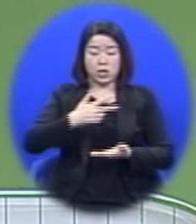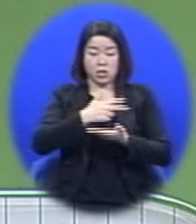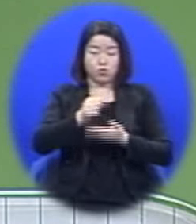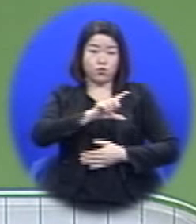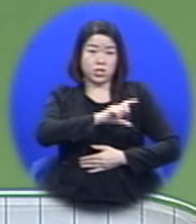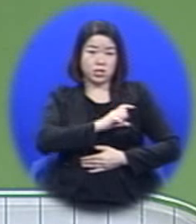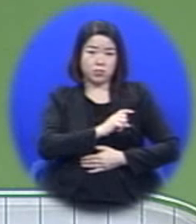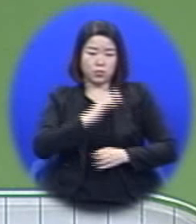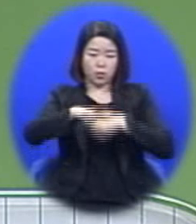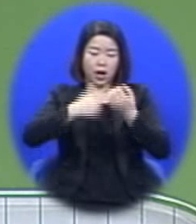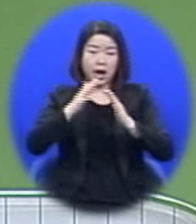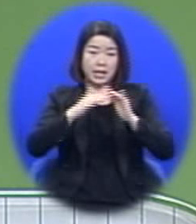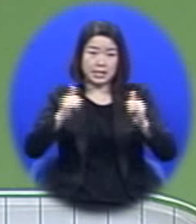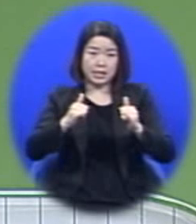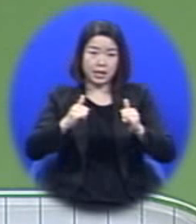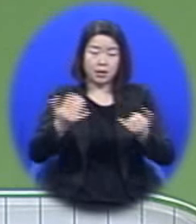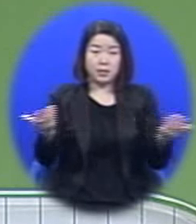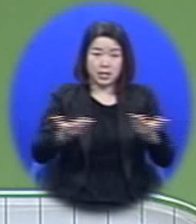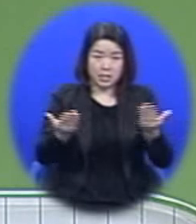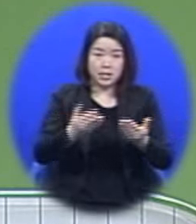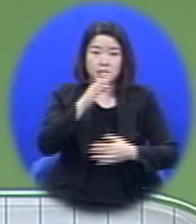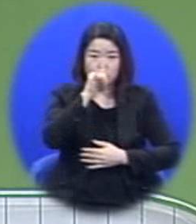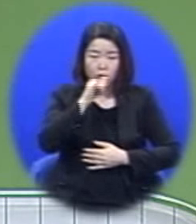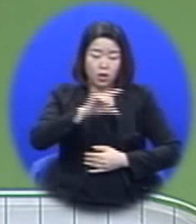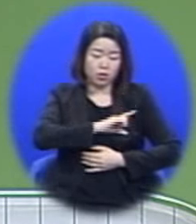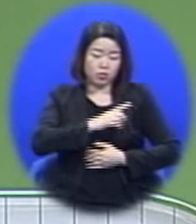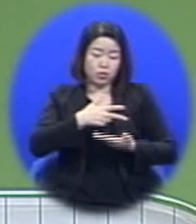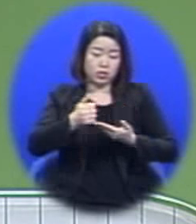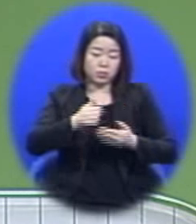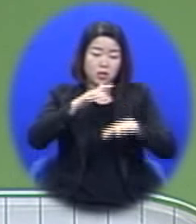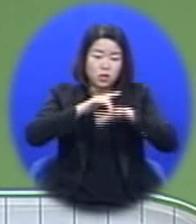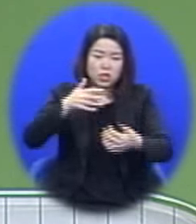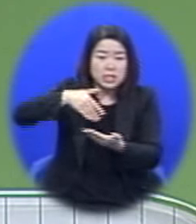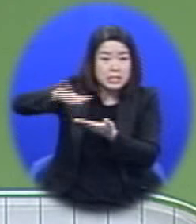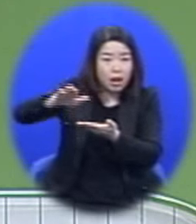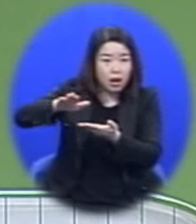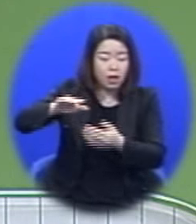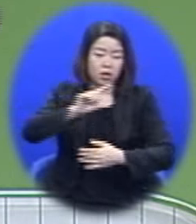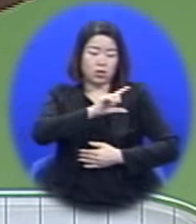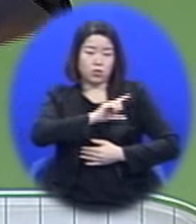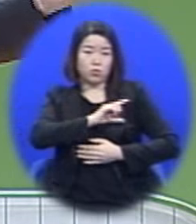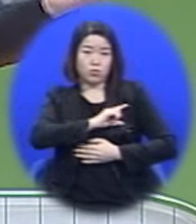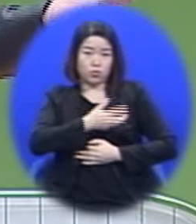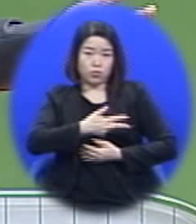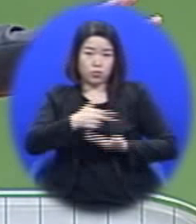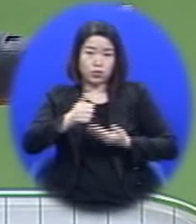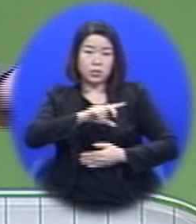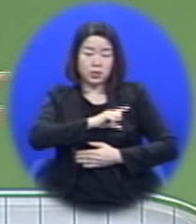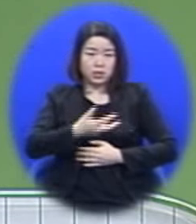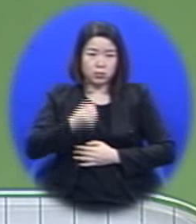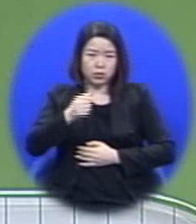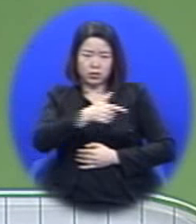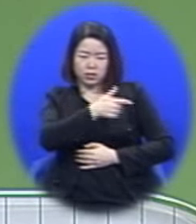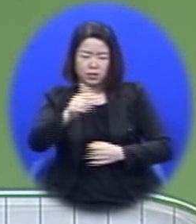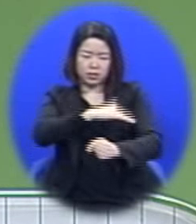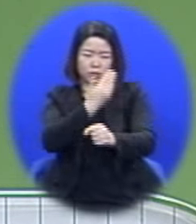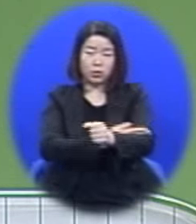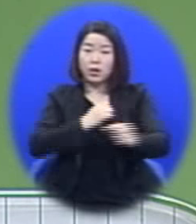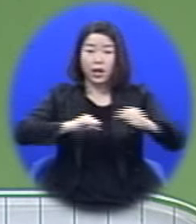했습니다. 우리가 주의 이름으로 귀신을 쫓아냈습니다. 우리가 주의 이름으로 큰 권능을 행하지 않았습니까?